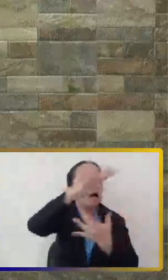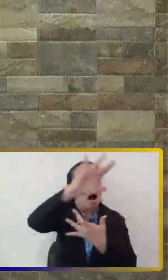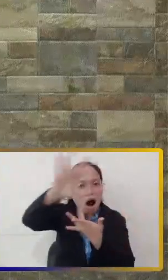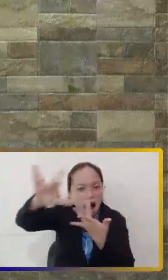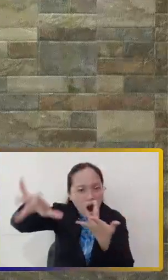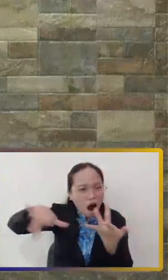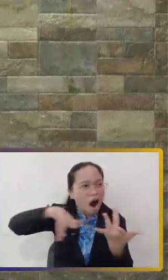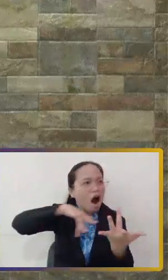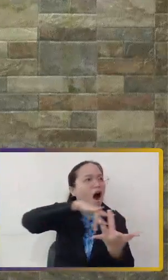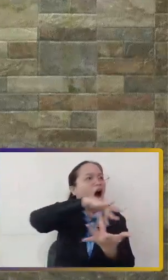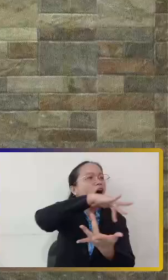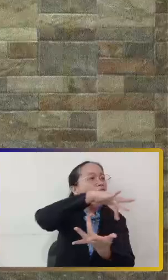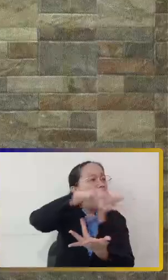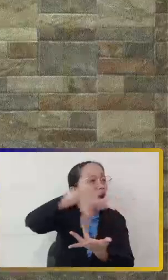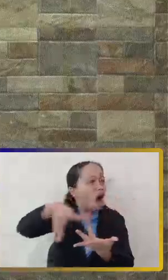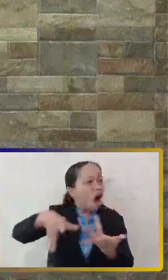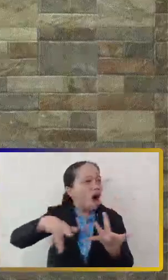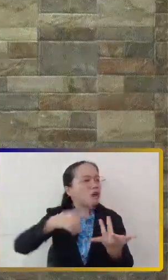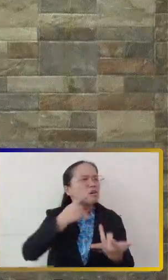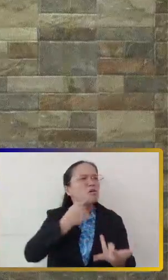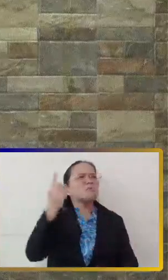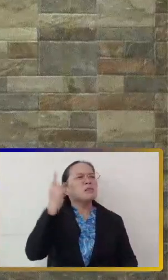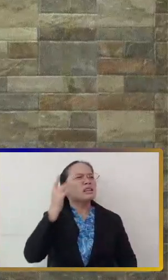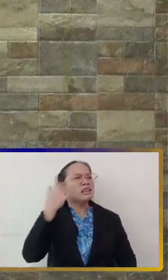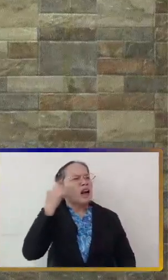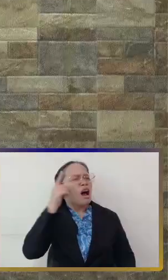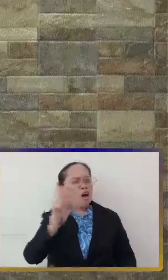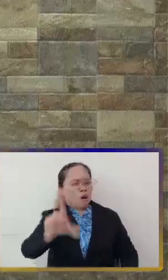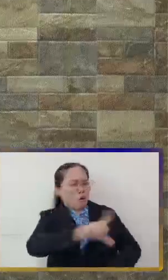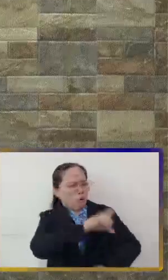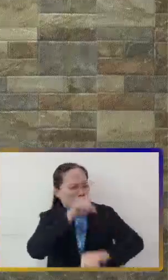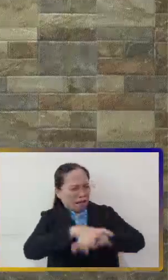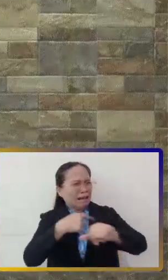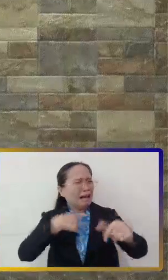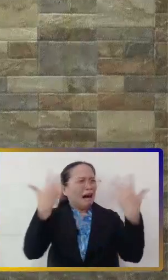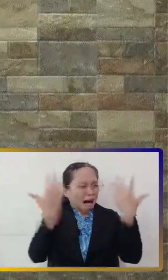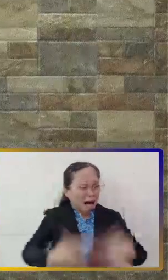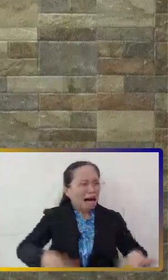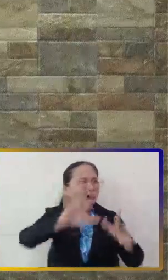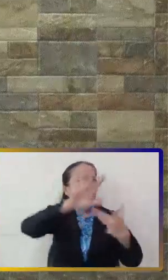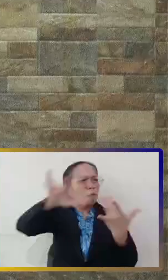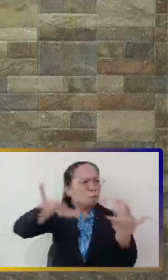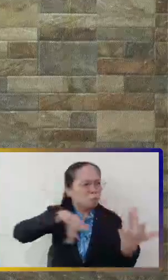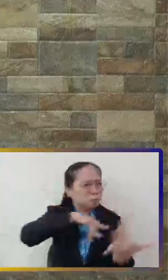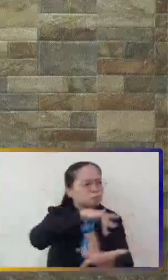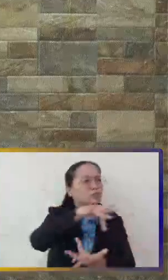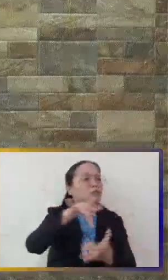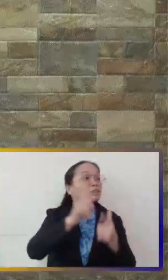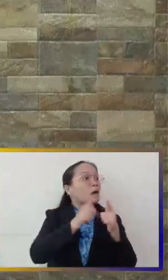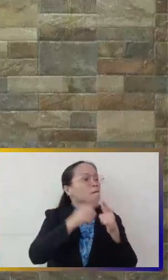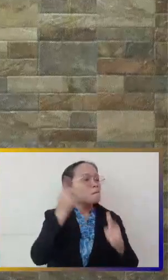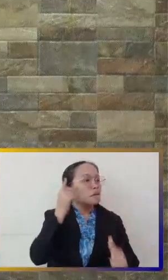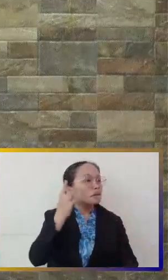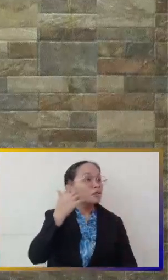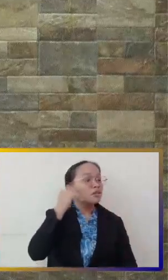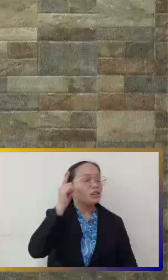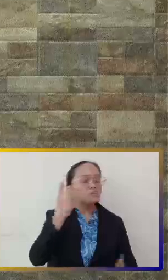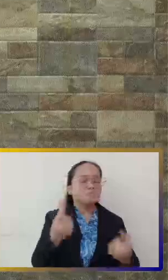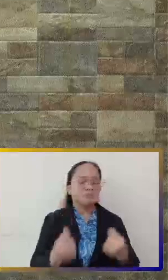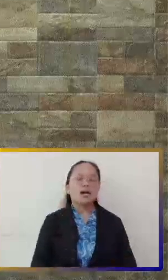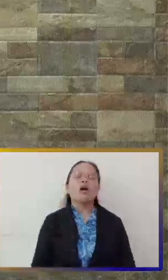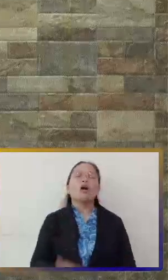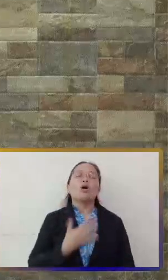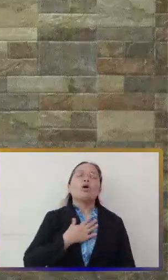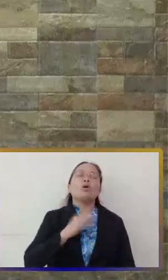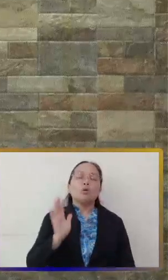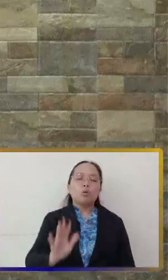mo. Sabi ko, kanina pa ako nag-roaming around doon. Okay, sabi ko sarili ko, this is it, Lord, I'm giving